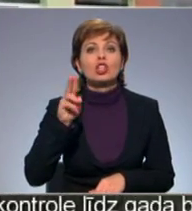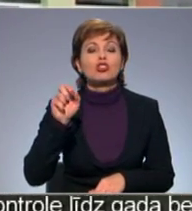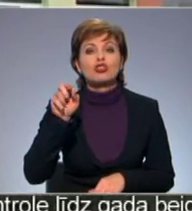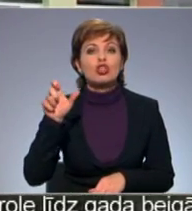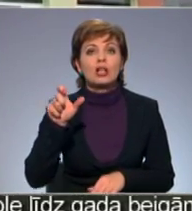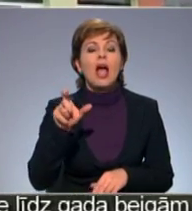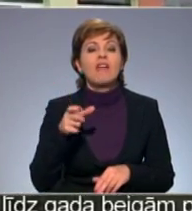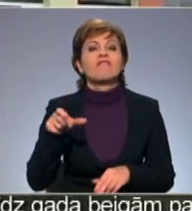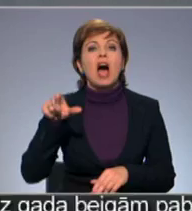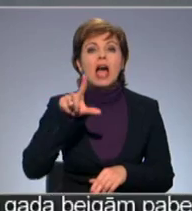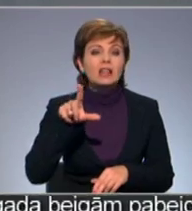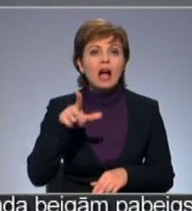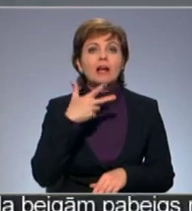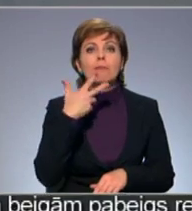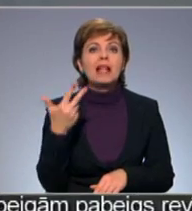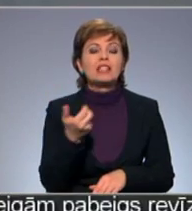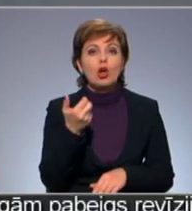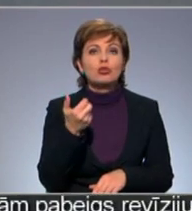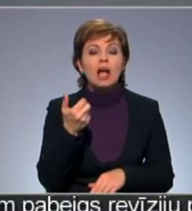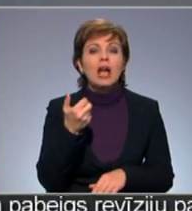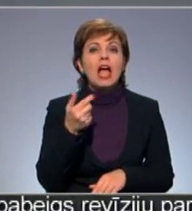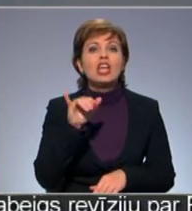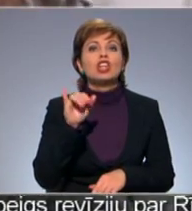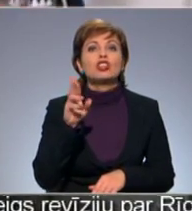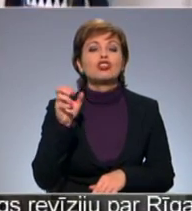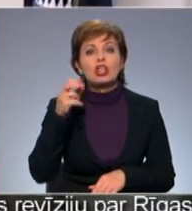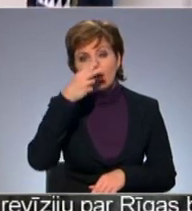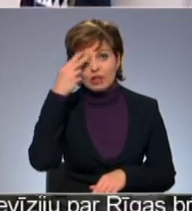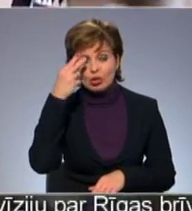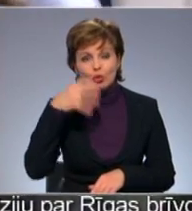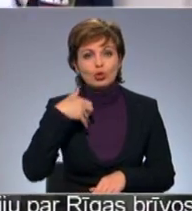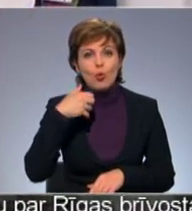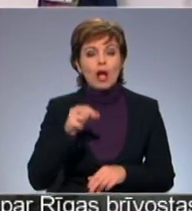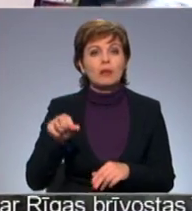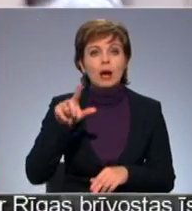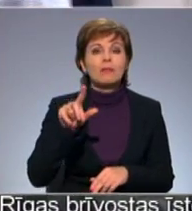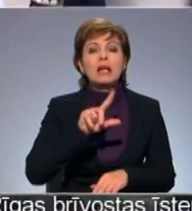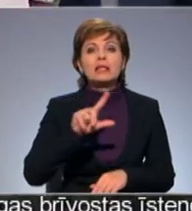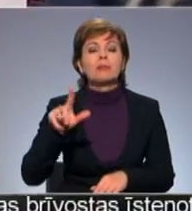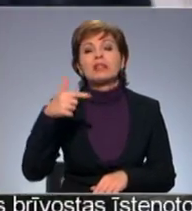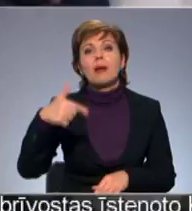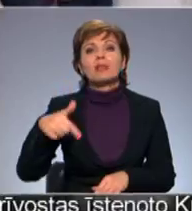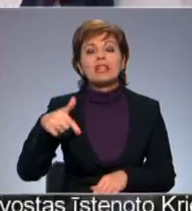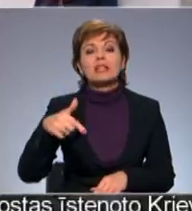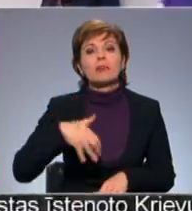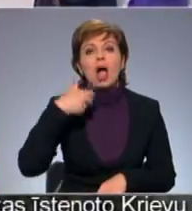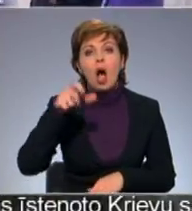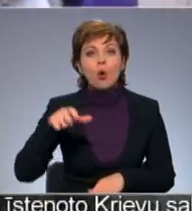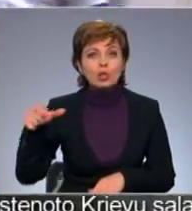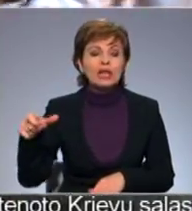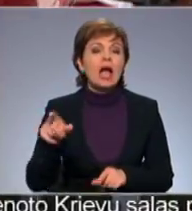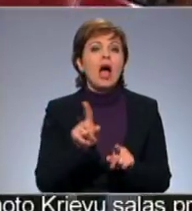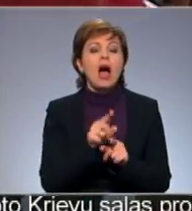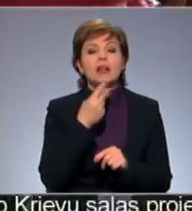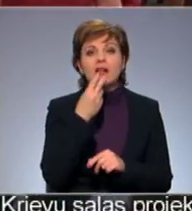kļūst vairāk. Pēdējo 3 gadu laikā Ikšķils vidusskolā skolēnu skaits pieaudzis līdz 770 audzēkņiem, tomēr skaitļi rāda arī